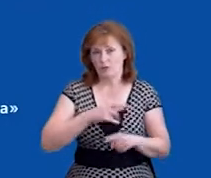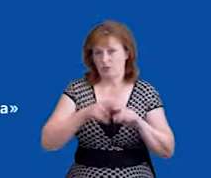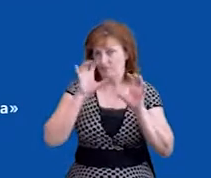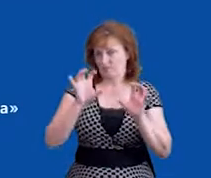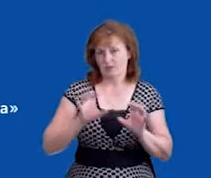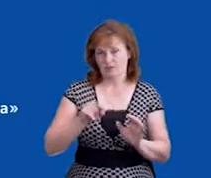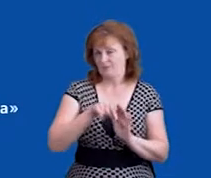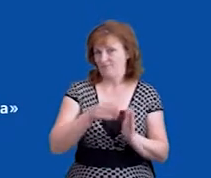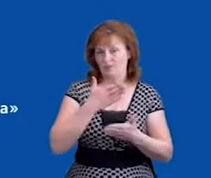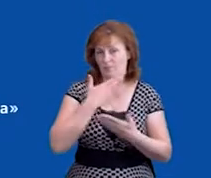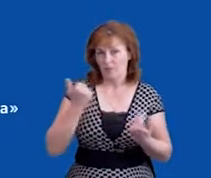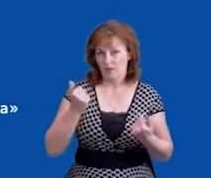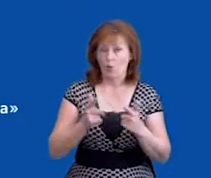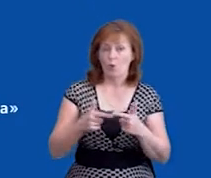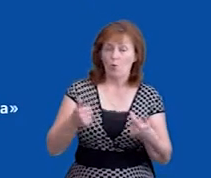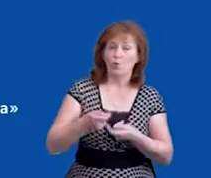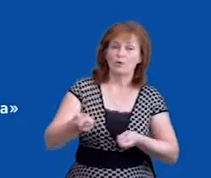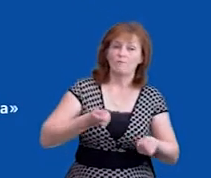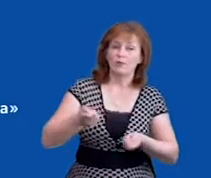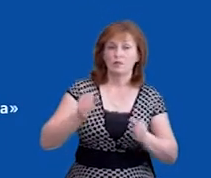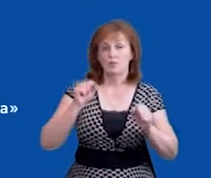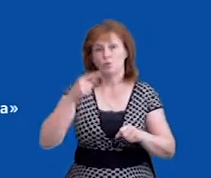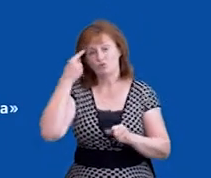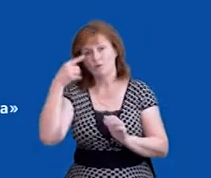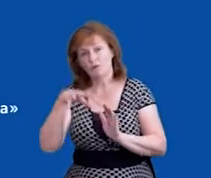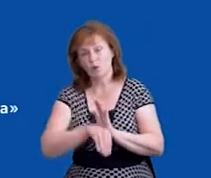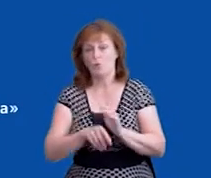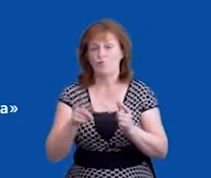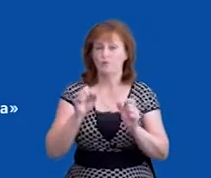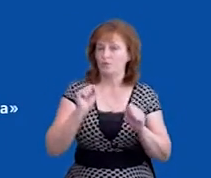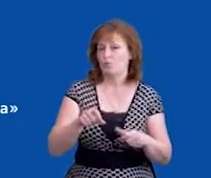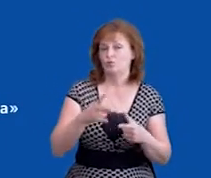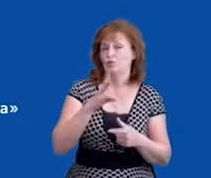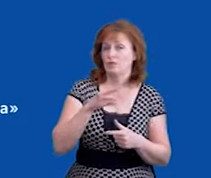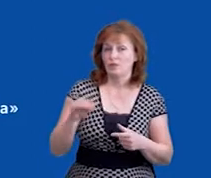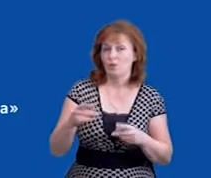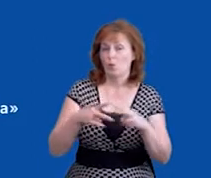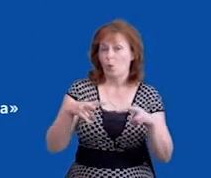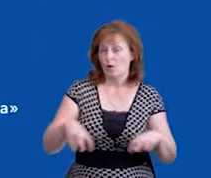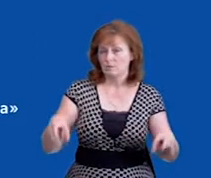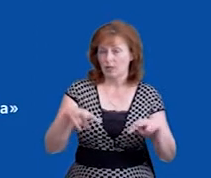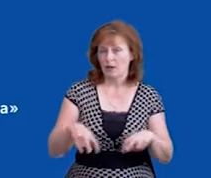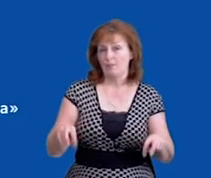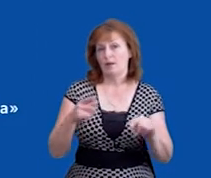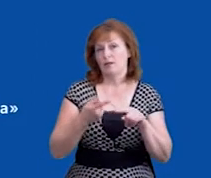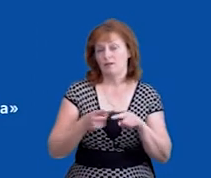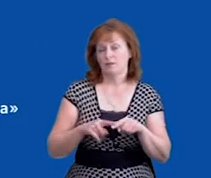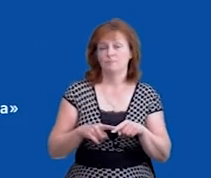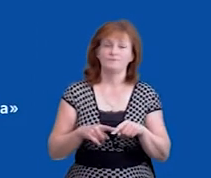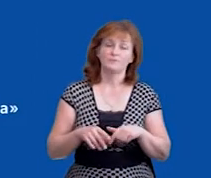Тобто орган влади може враховувати їх, може не враховувати, але розглядати, скажімо так,